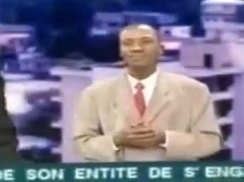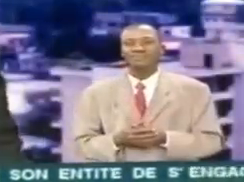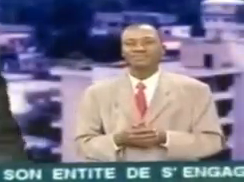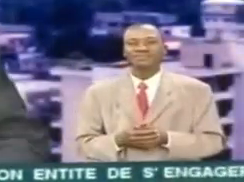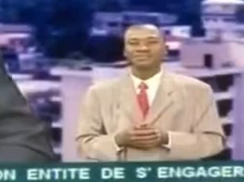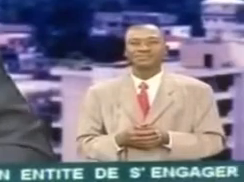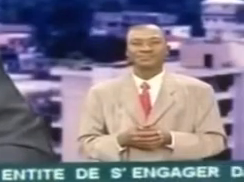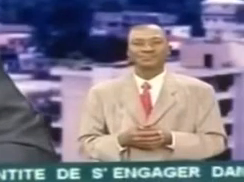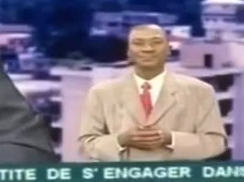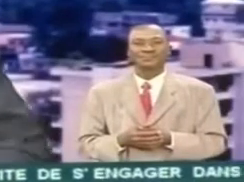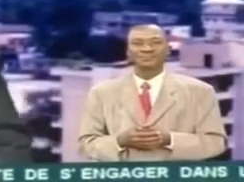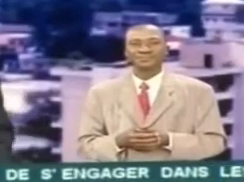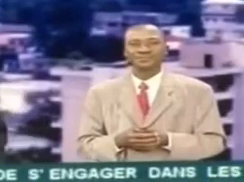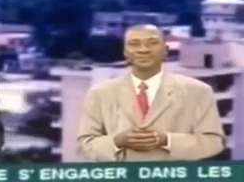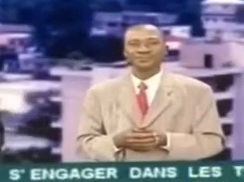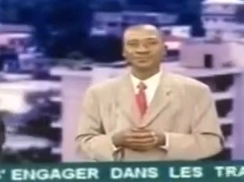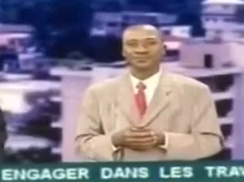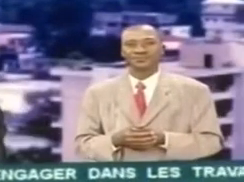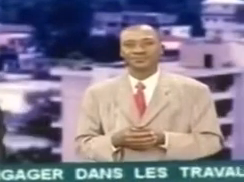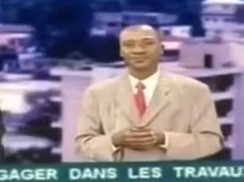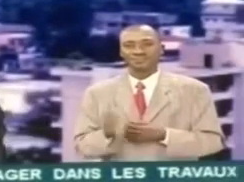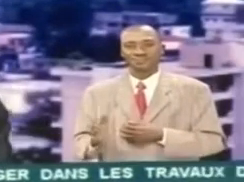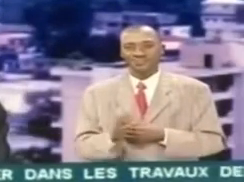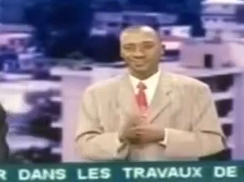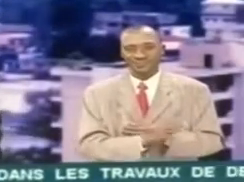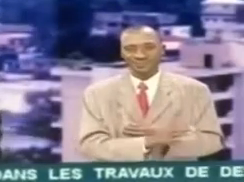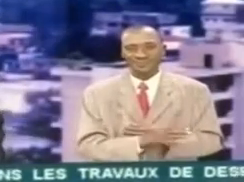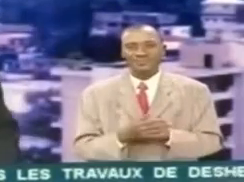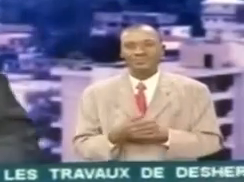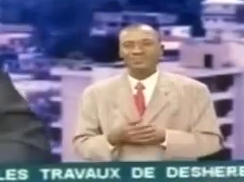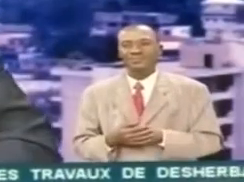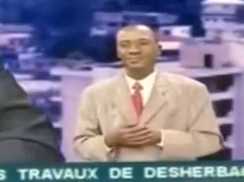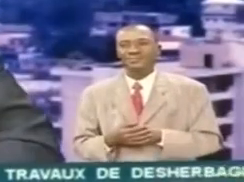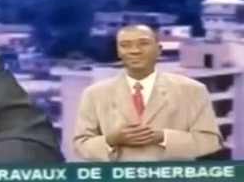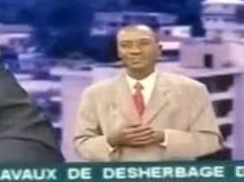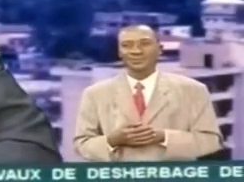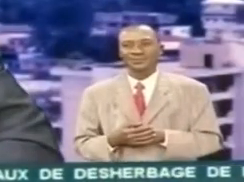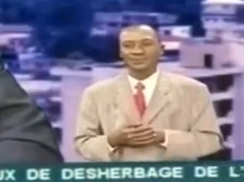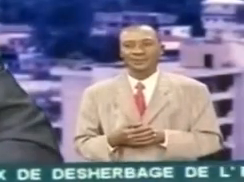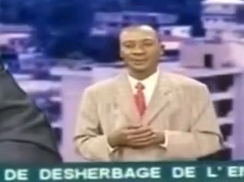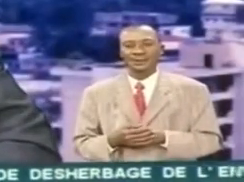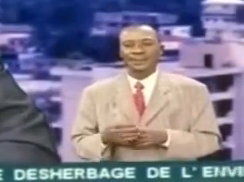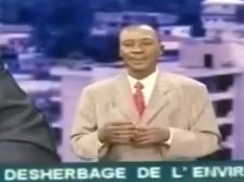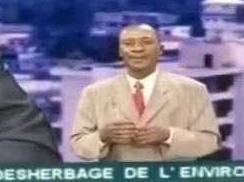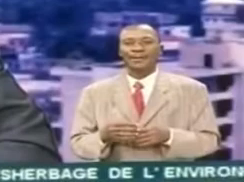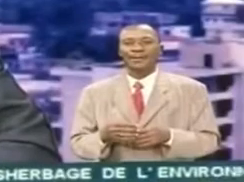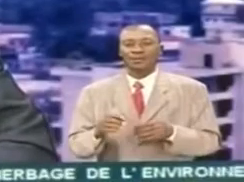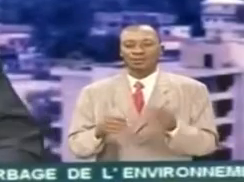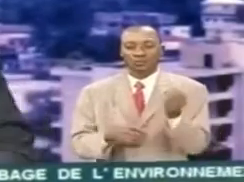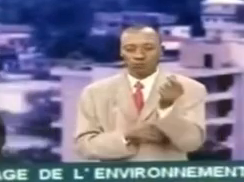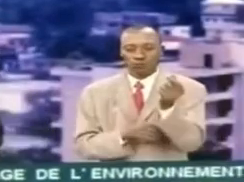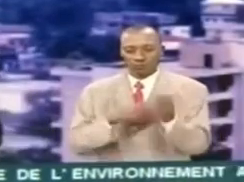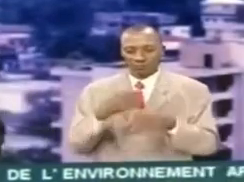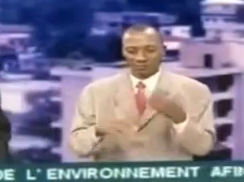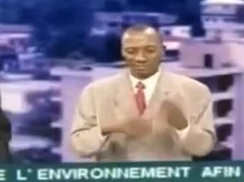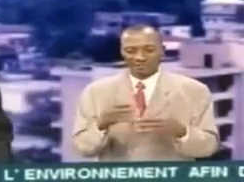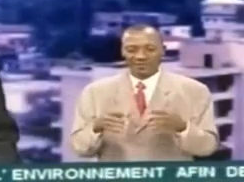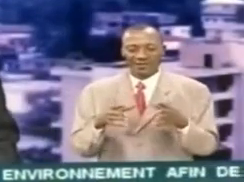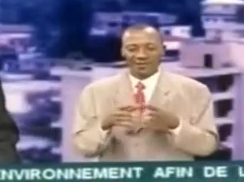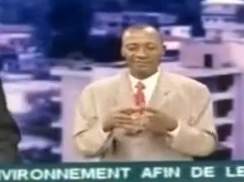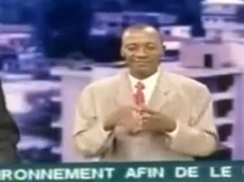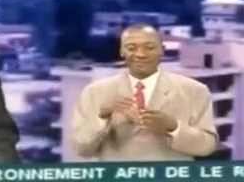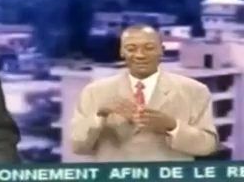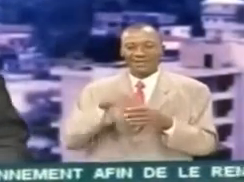de Mamita Bangourou et de J.R. Kabamba. Après des échanges avec les syndicats du secteur de l'énergie, le ministre de l'énergie et